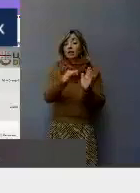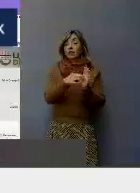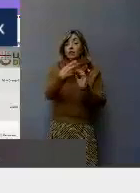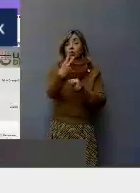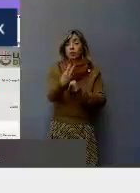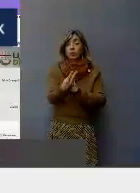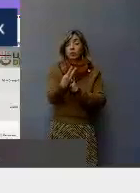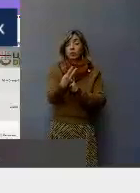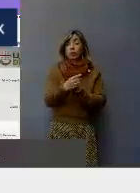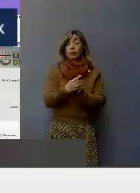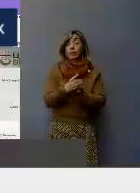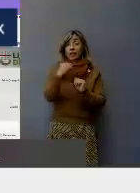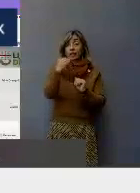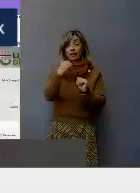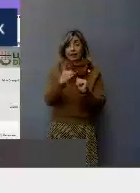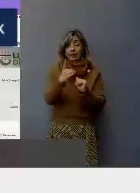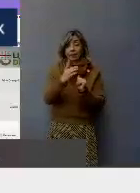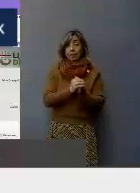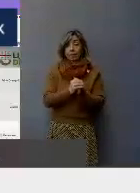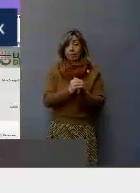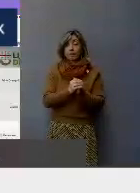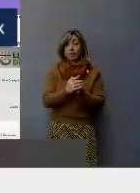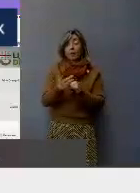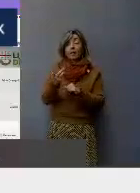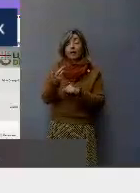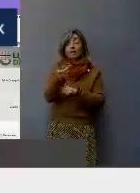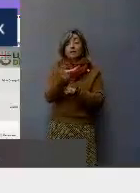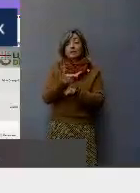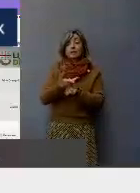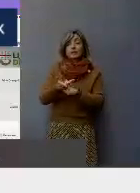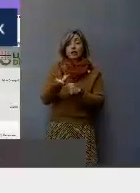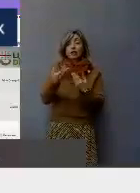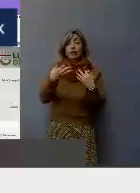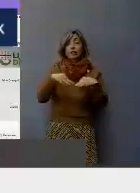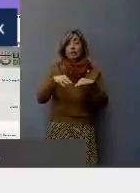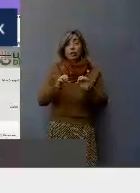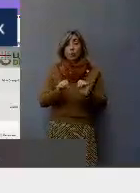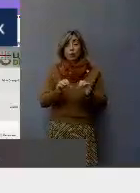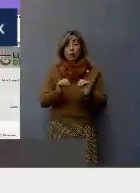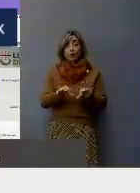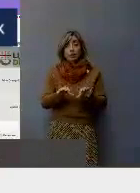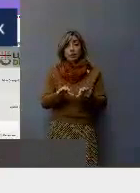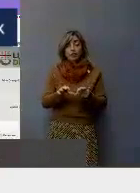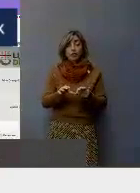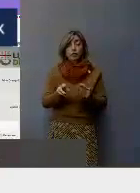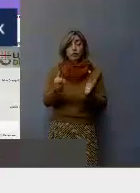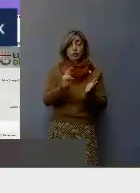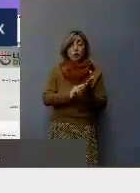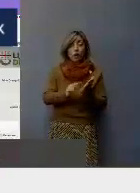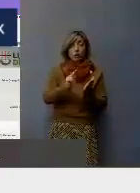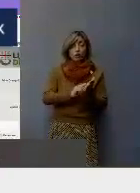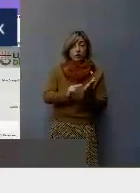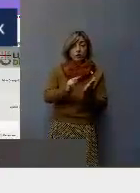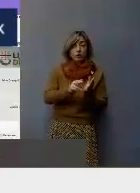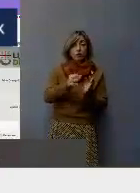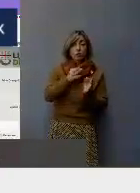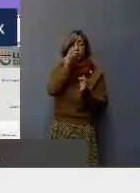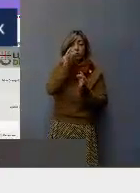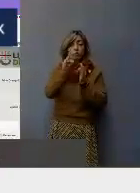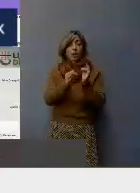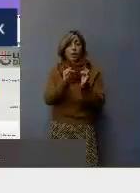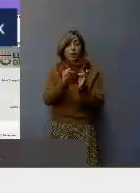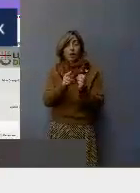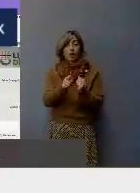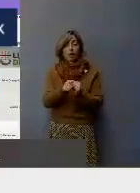di servizi educativi scolastici e specificato ogni altra